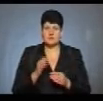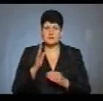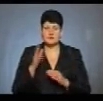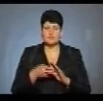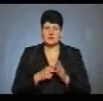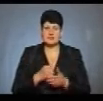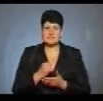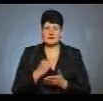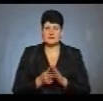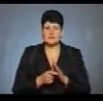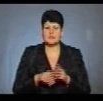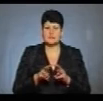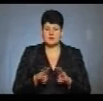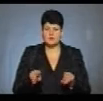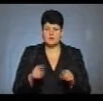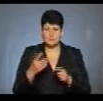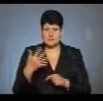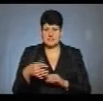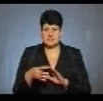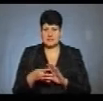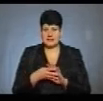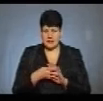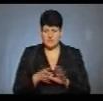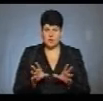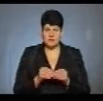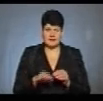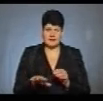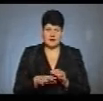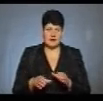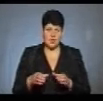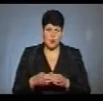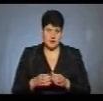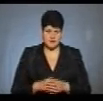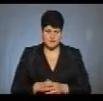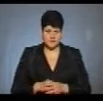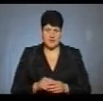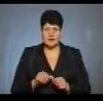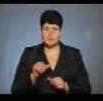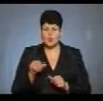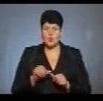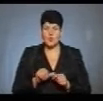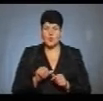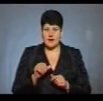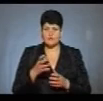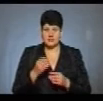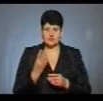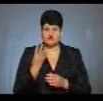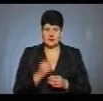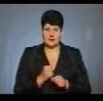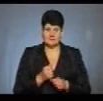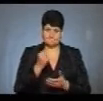Кабінетом міністрів, утворено 59 об'єднаних територіальних громад. Крім того, окремо ще дозатверджено